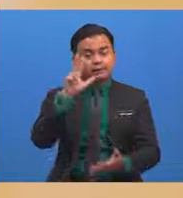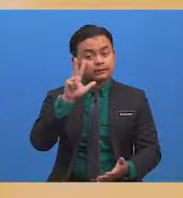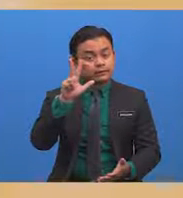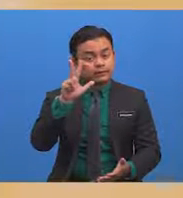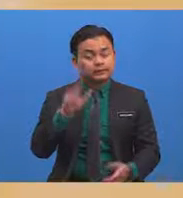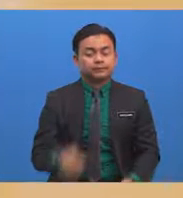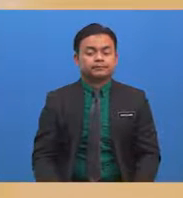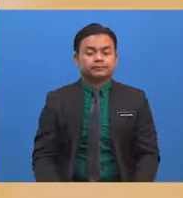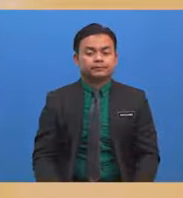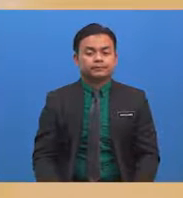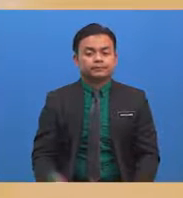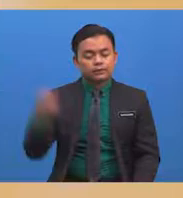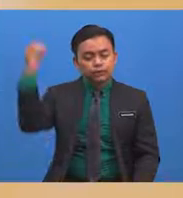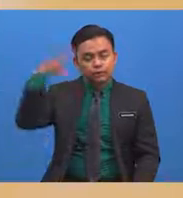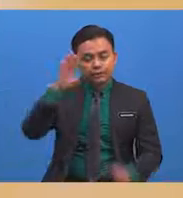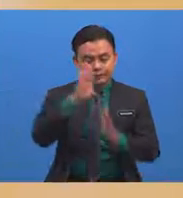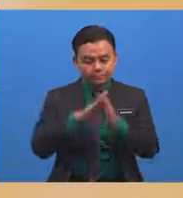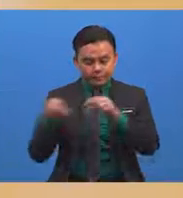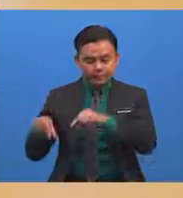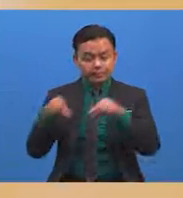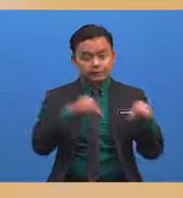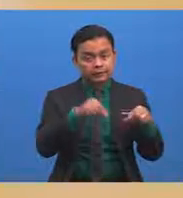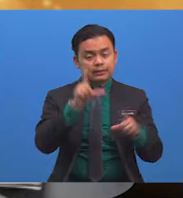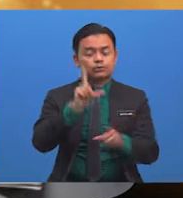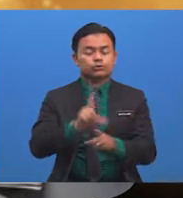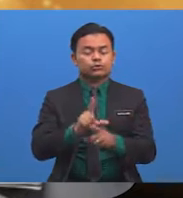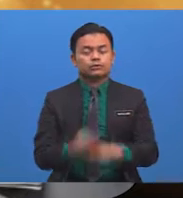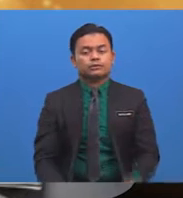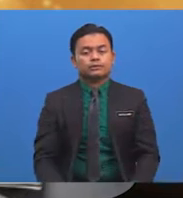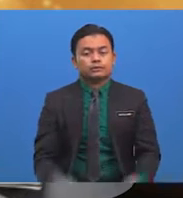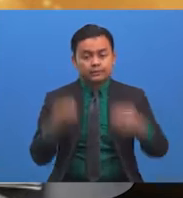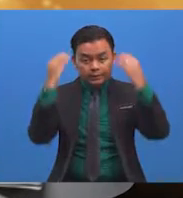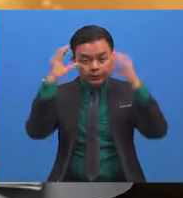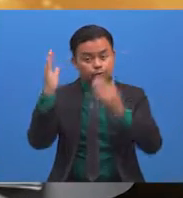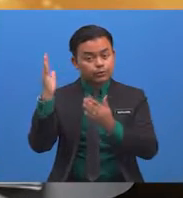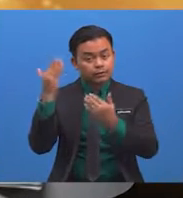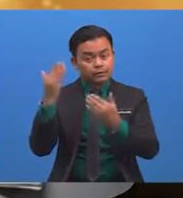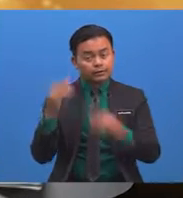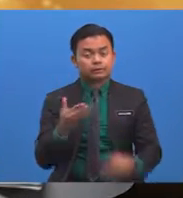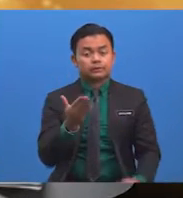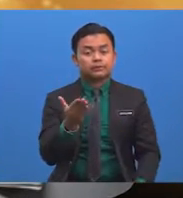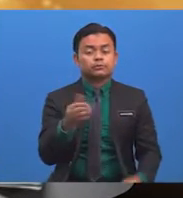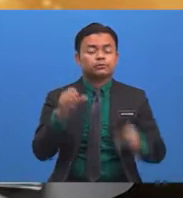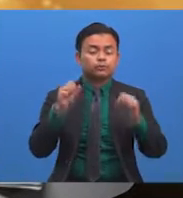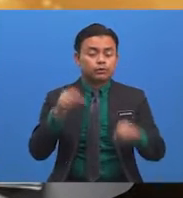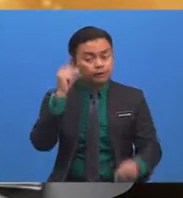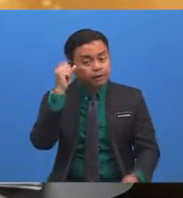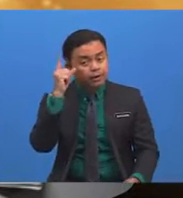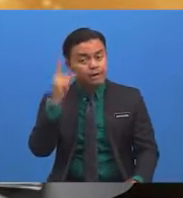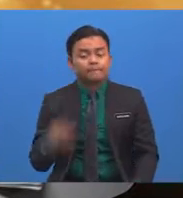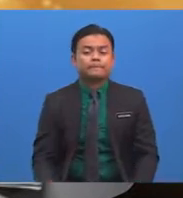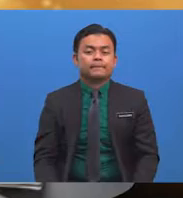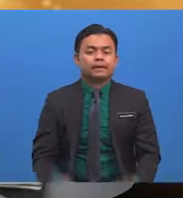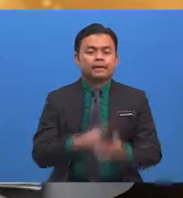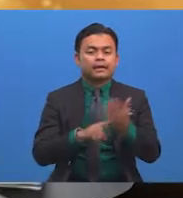subtopik cahaya bergerak lurus. Cikgu harap kamu boleh memahami